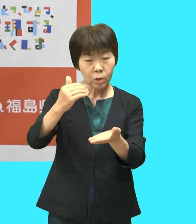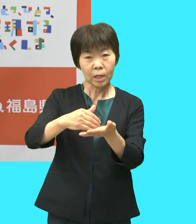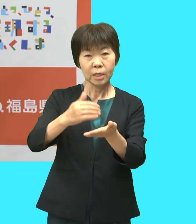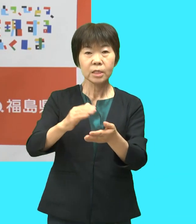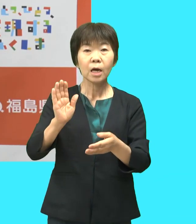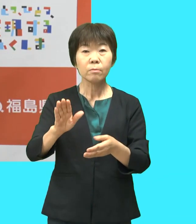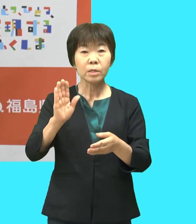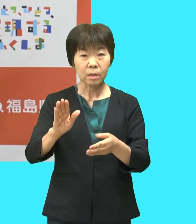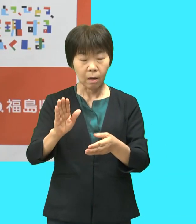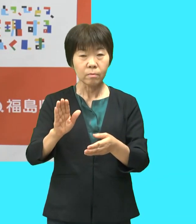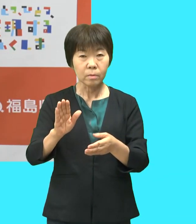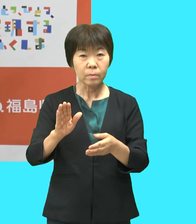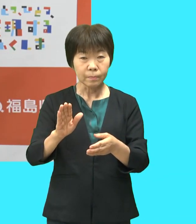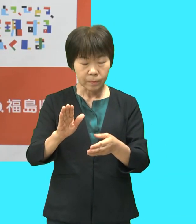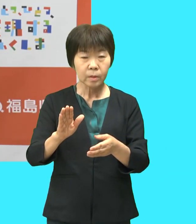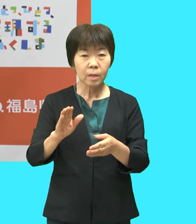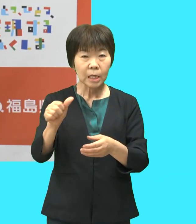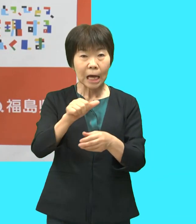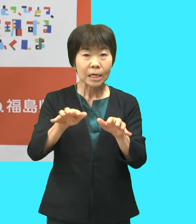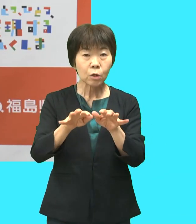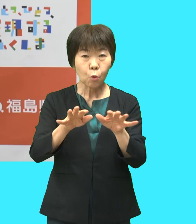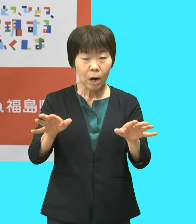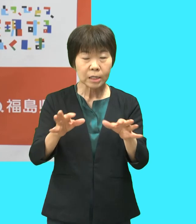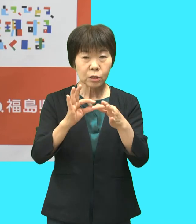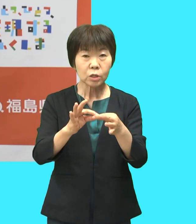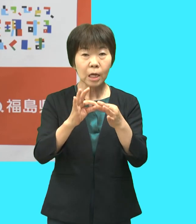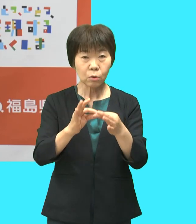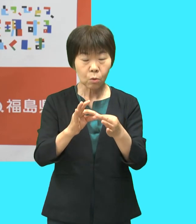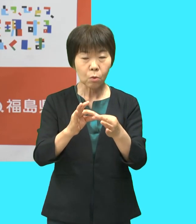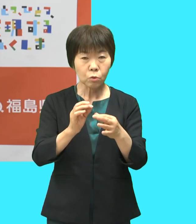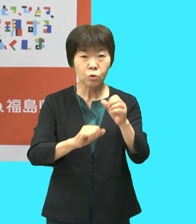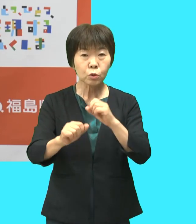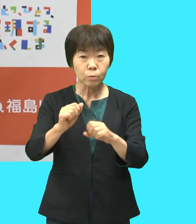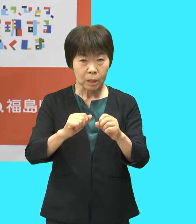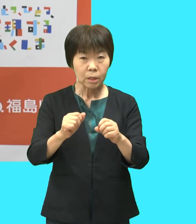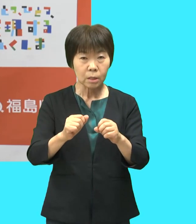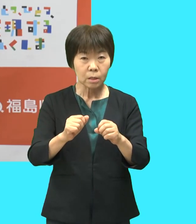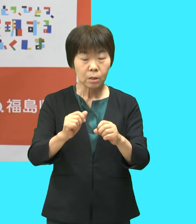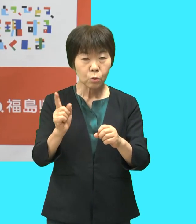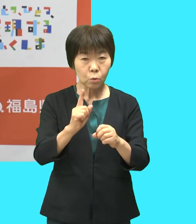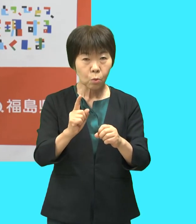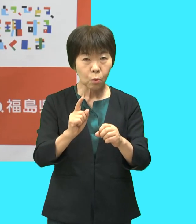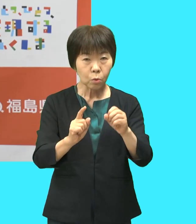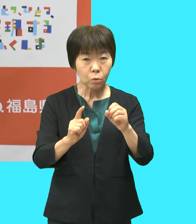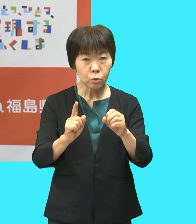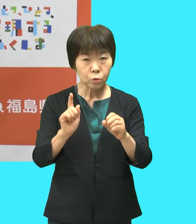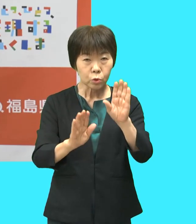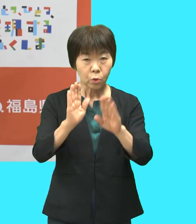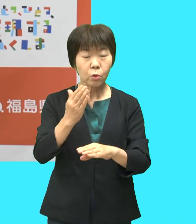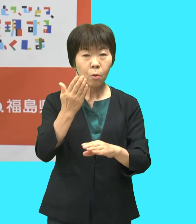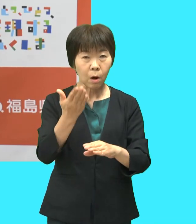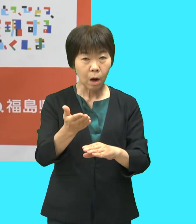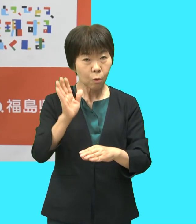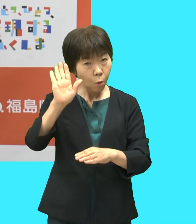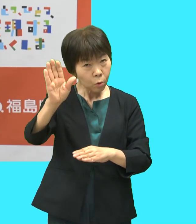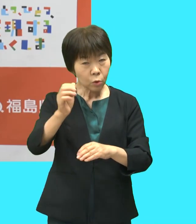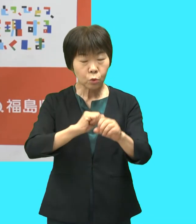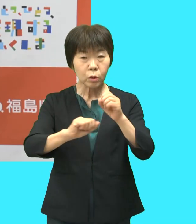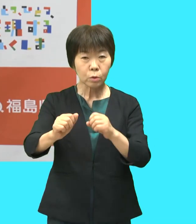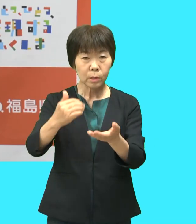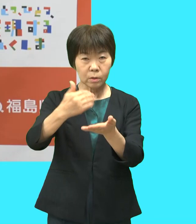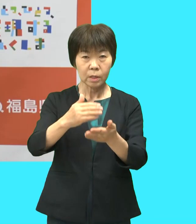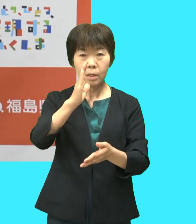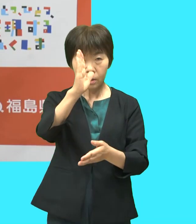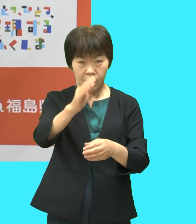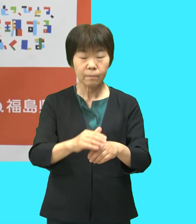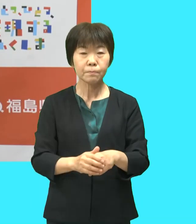ども、はい、県としてまさに第5波についての取り組みについてはどのような現状なのか、今後どういうふうに取り組んでいくのか教えて